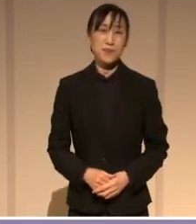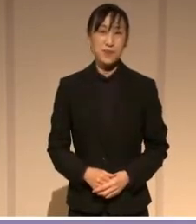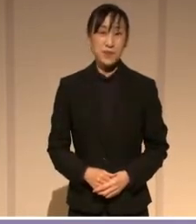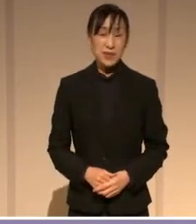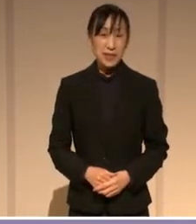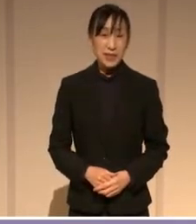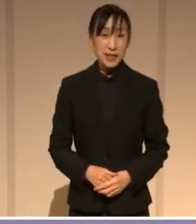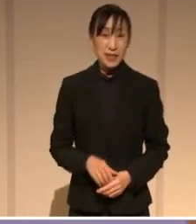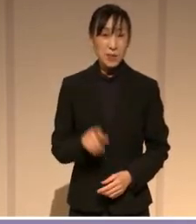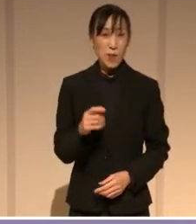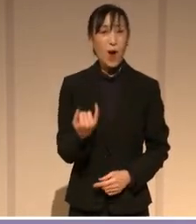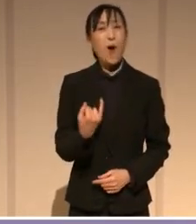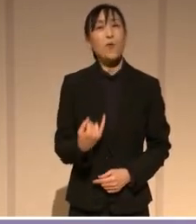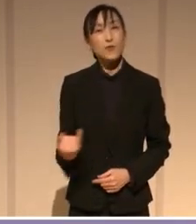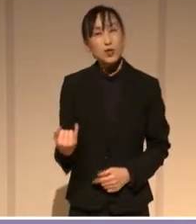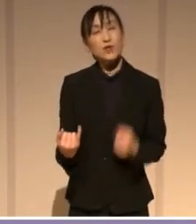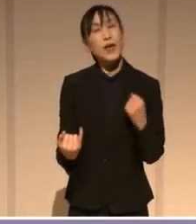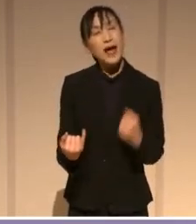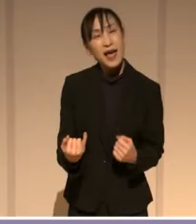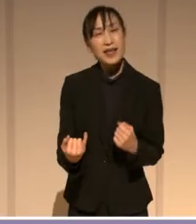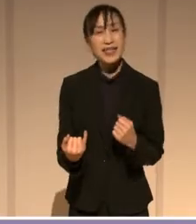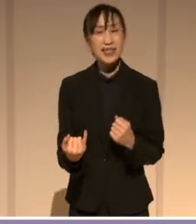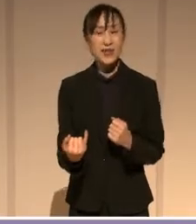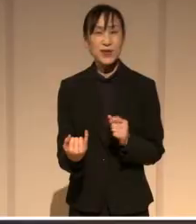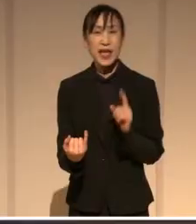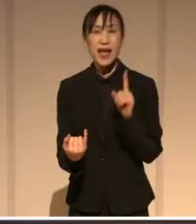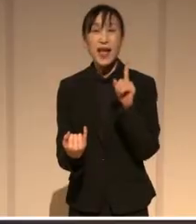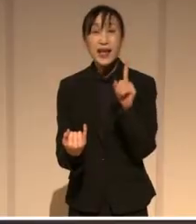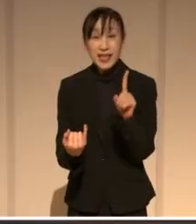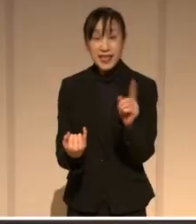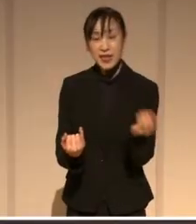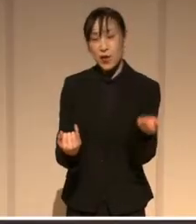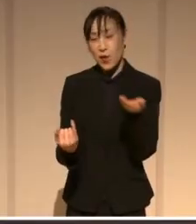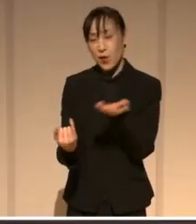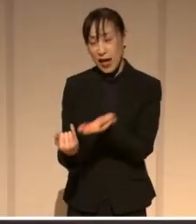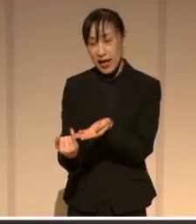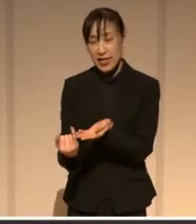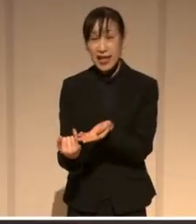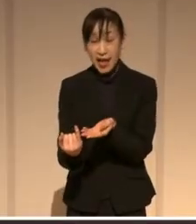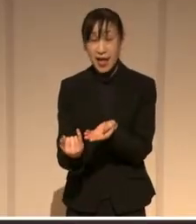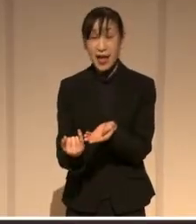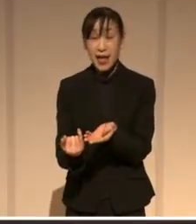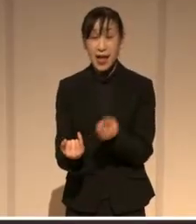ん家の娘がいるので横だけもらってに子はいーちゃん